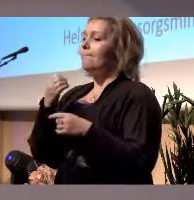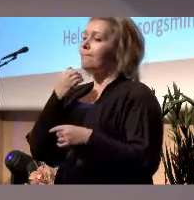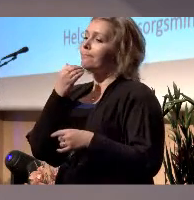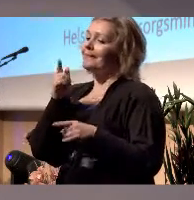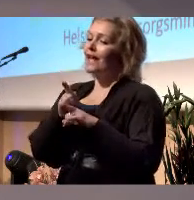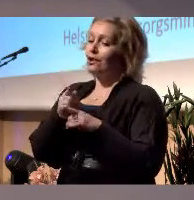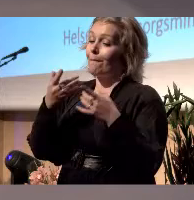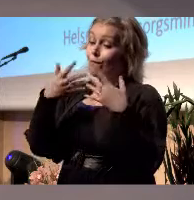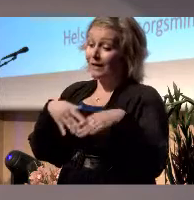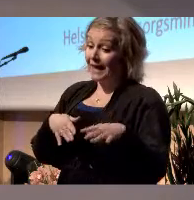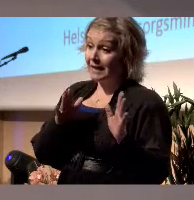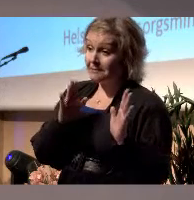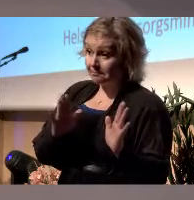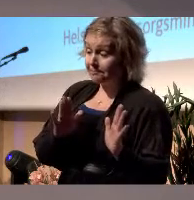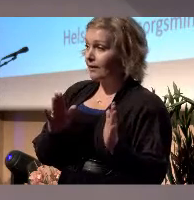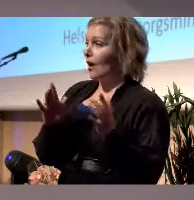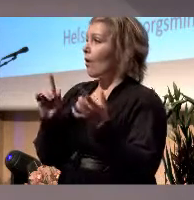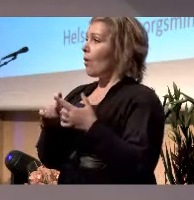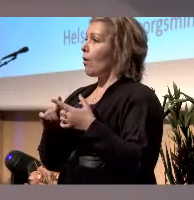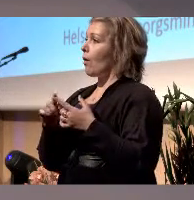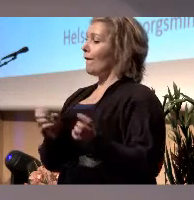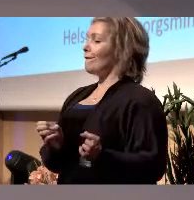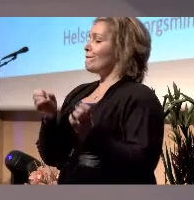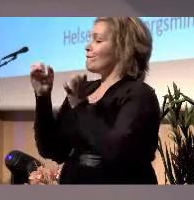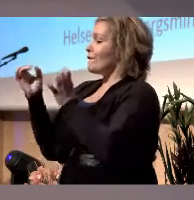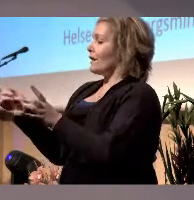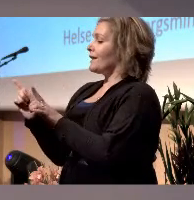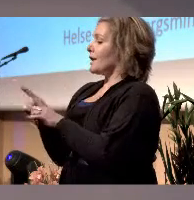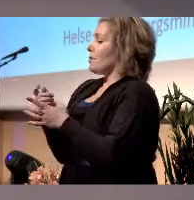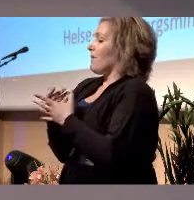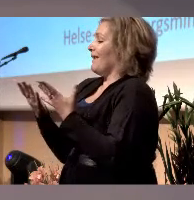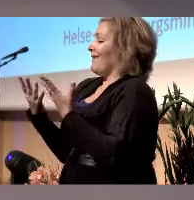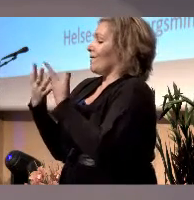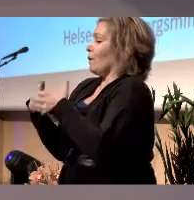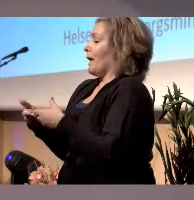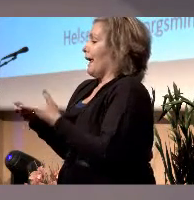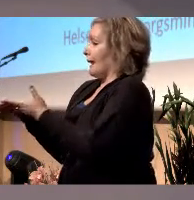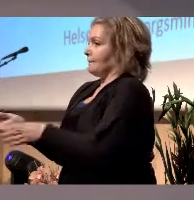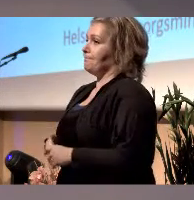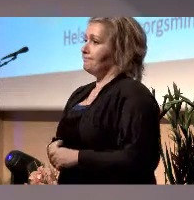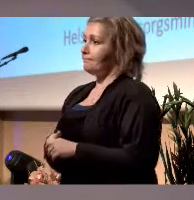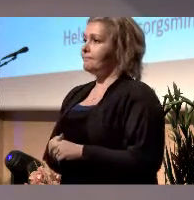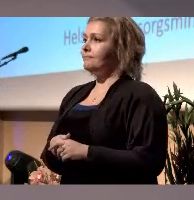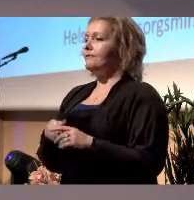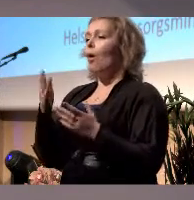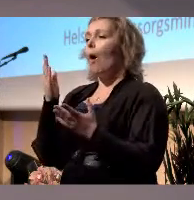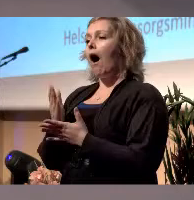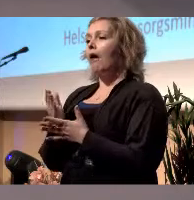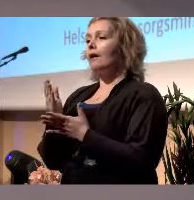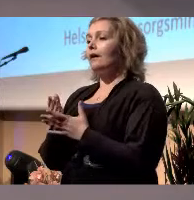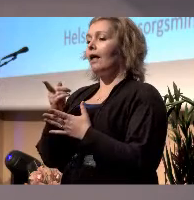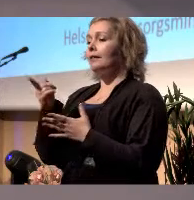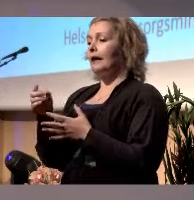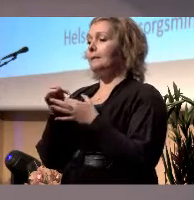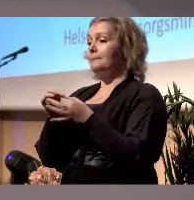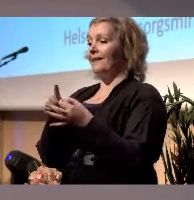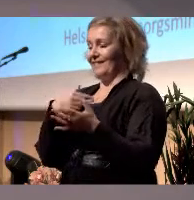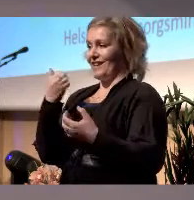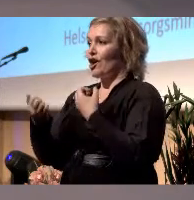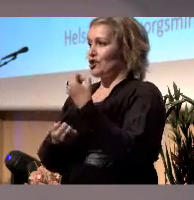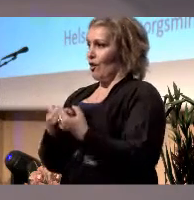som fungerer, og så kvitter man seg med det som ikke fungerer. Og det er akkurat det vi skal